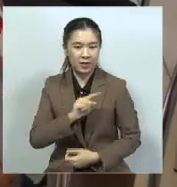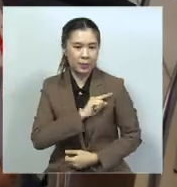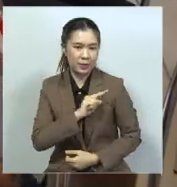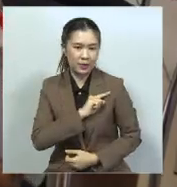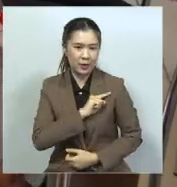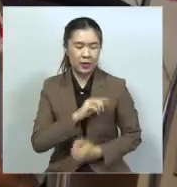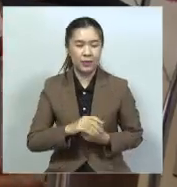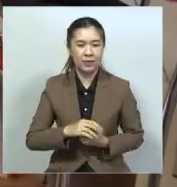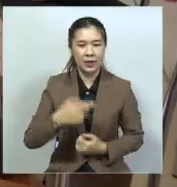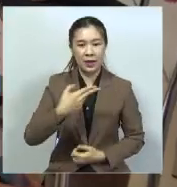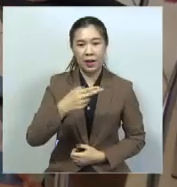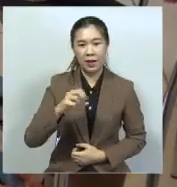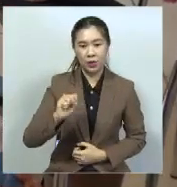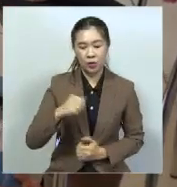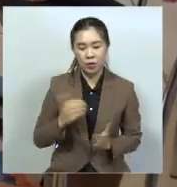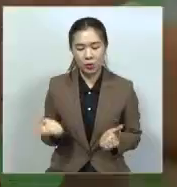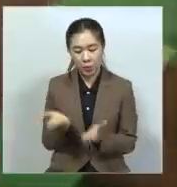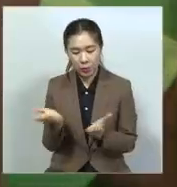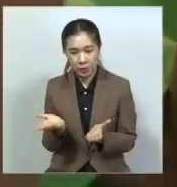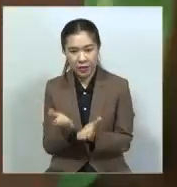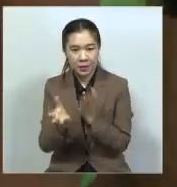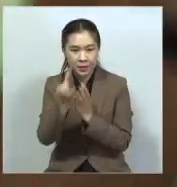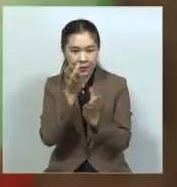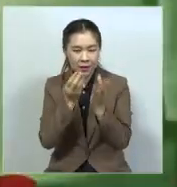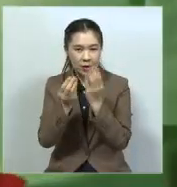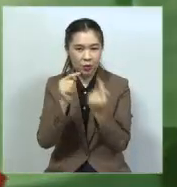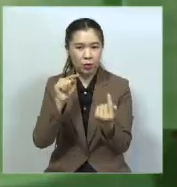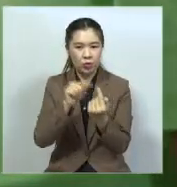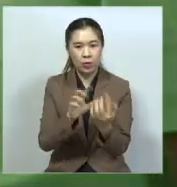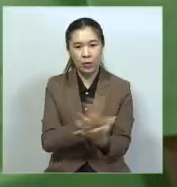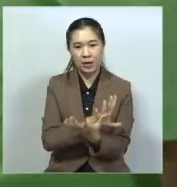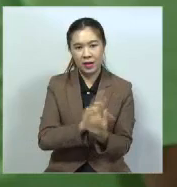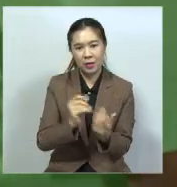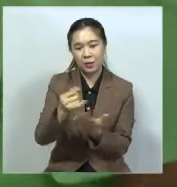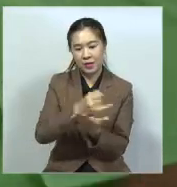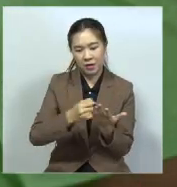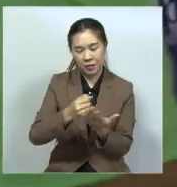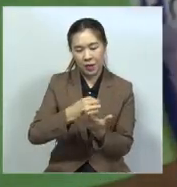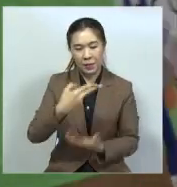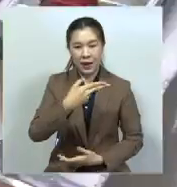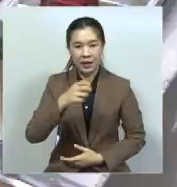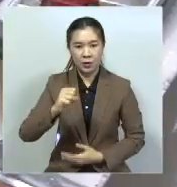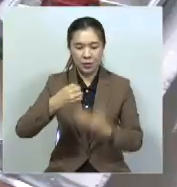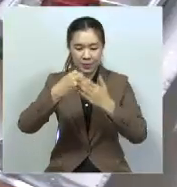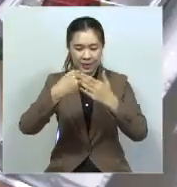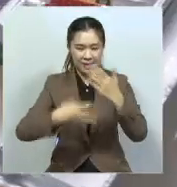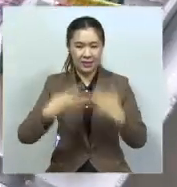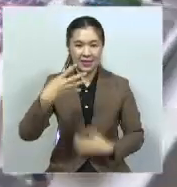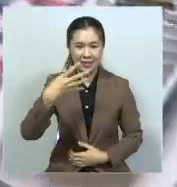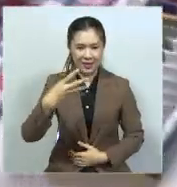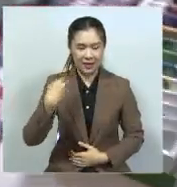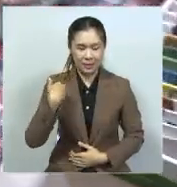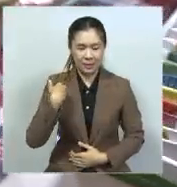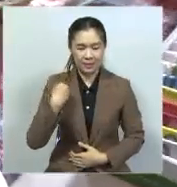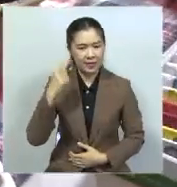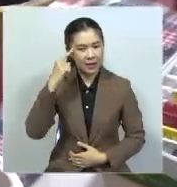All มีหลักสูตรส่งเสริมการเรียนรู้ทางด้านศิลปะและวัฒนธรรม4หลักสูตรด้วยกันยกตัวอย่างค่ะอย่างเช่นการ